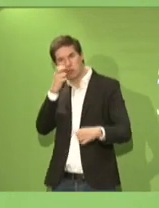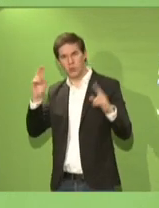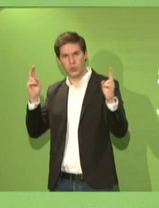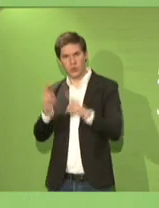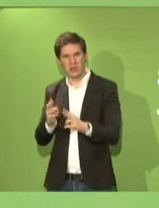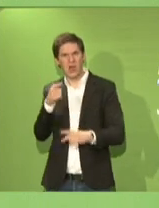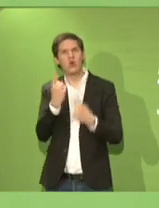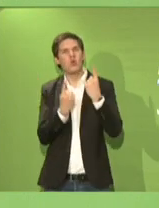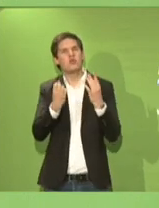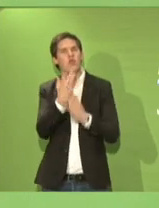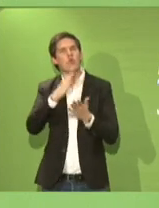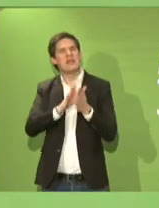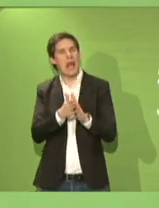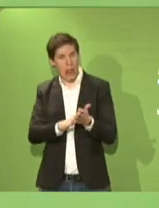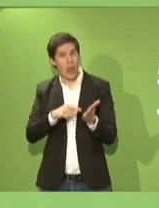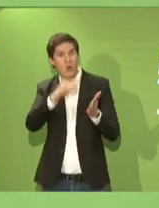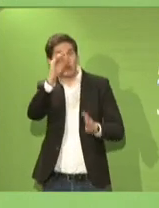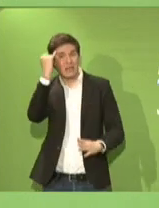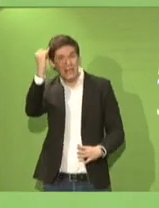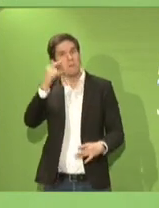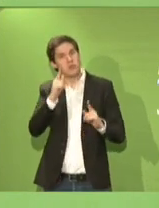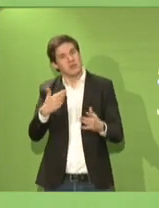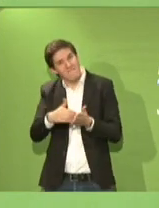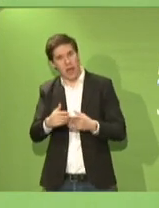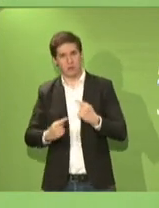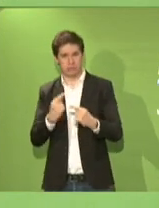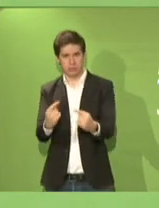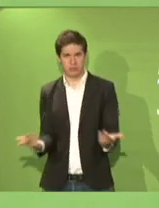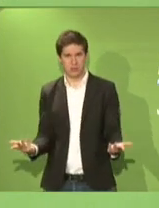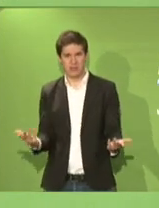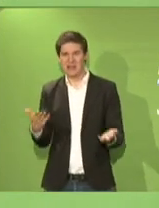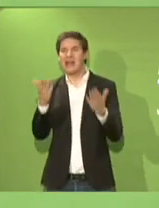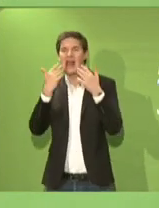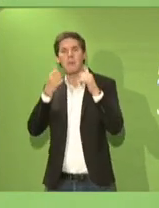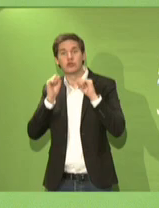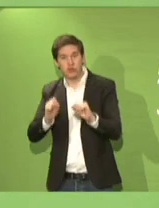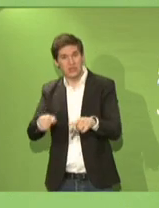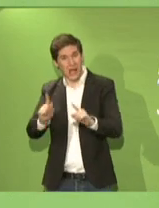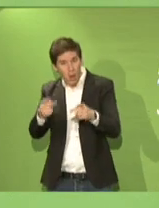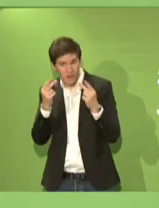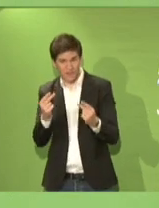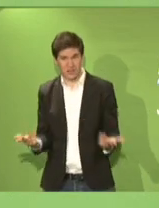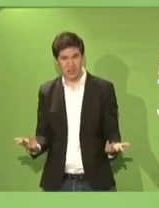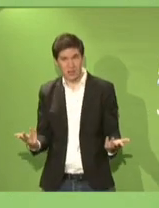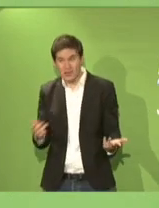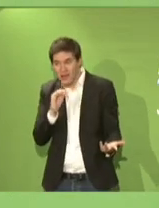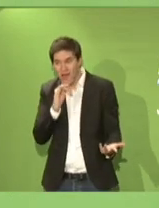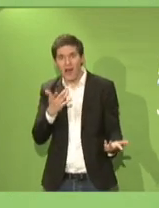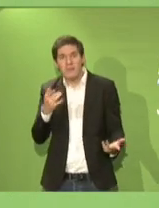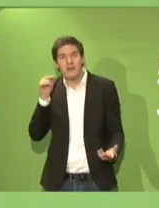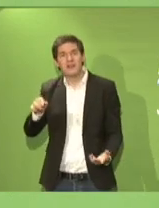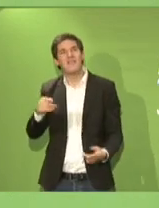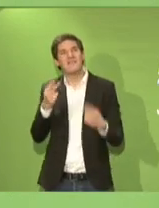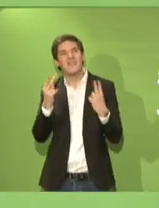gute Idee, den müssen wir weiterentwickeln. Wir wissen, der Klimaschutz ist eine wichtige Investition, aber der Klimaschutz ist auch eine